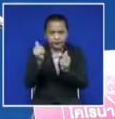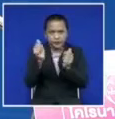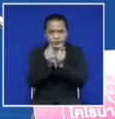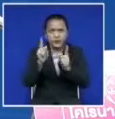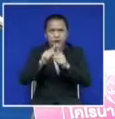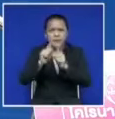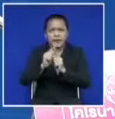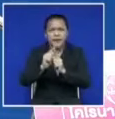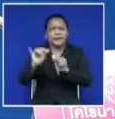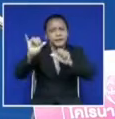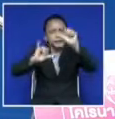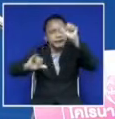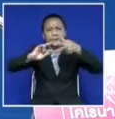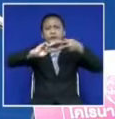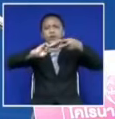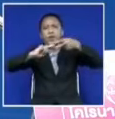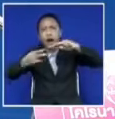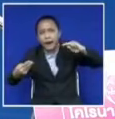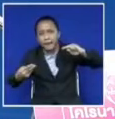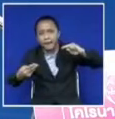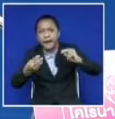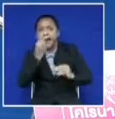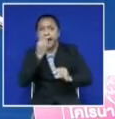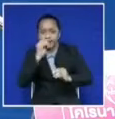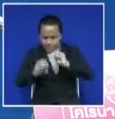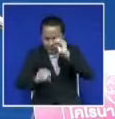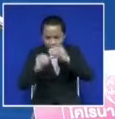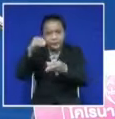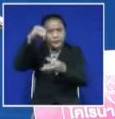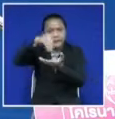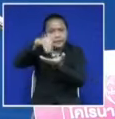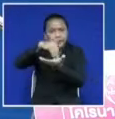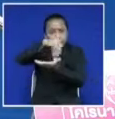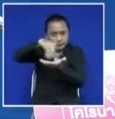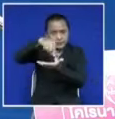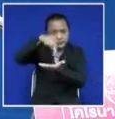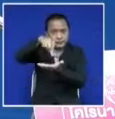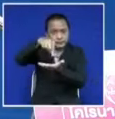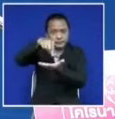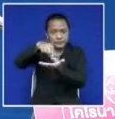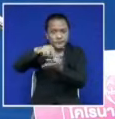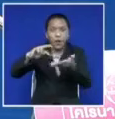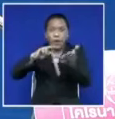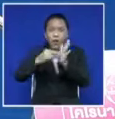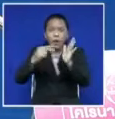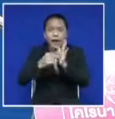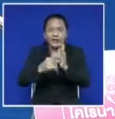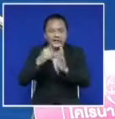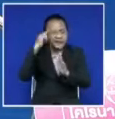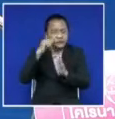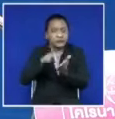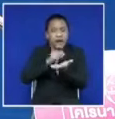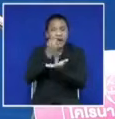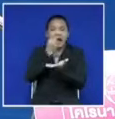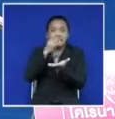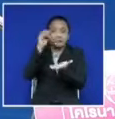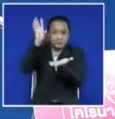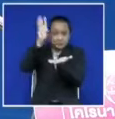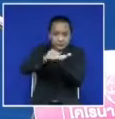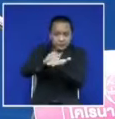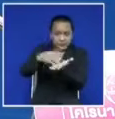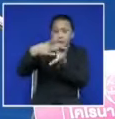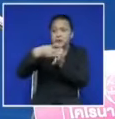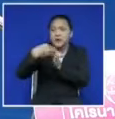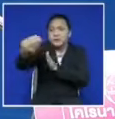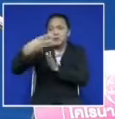บสารพันธุกรรมในอาหารแปลว่ามีการปนเปื้อนไม่ได้แปลว่าเชื้อที่อยู่บนอาหารนี้จะสามารถถ่ายท